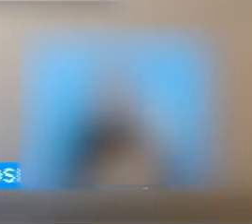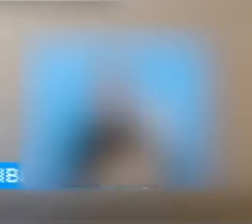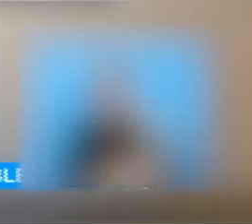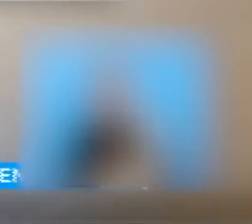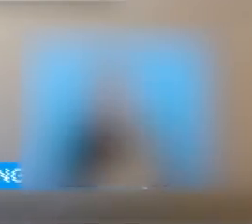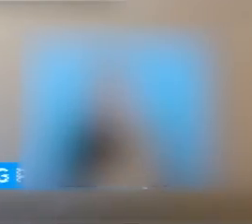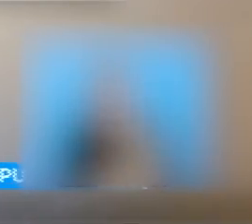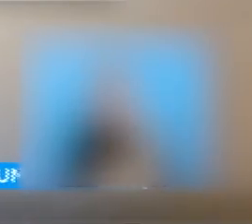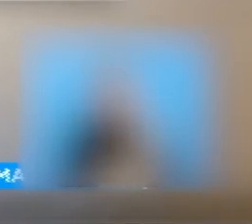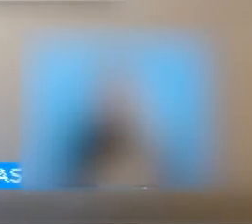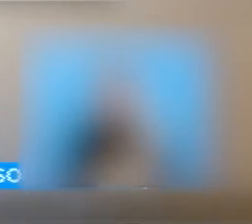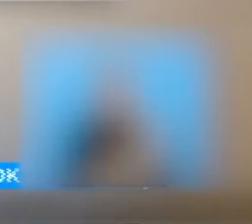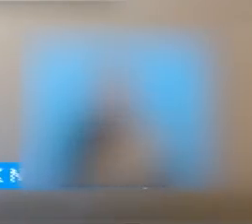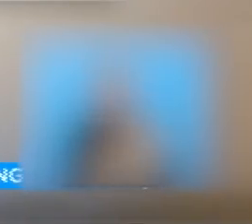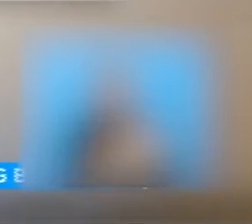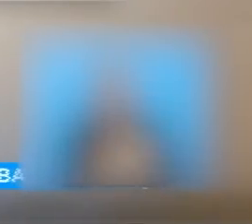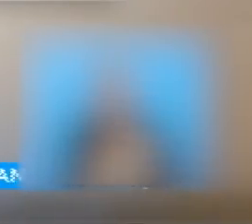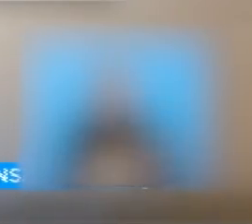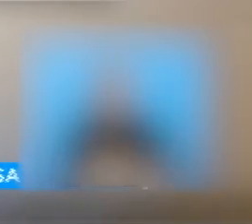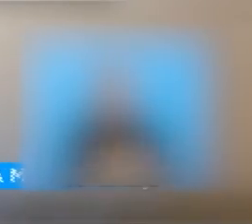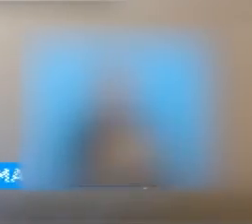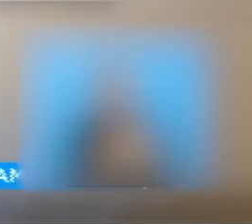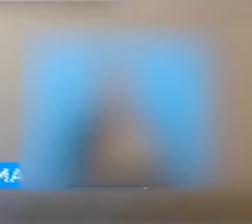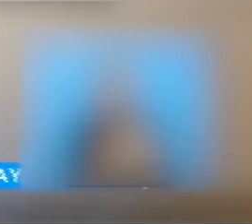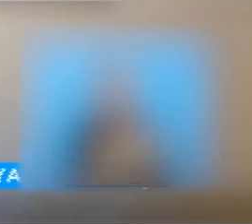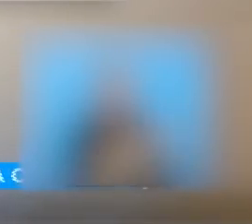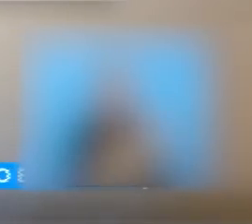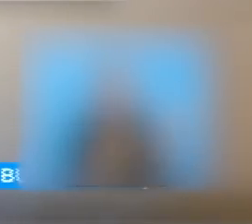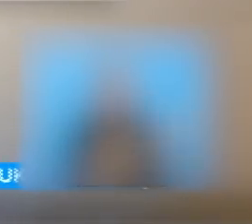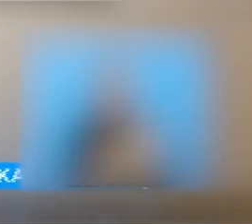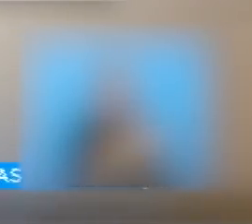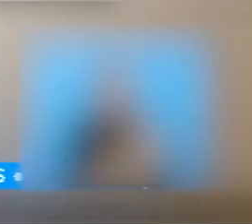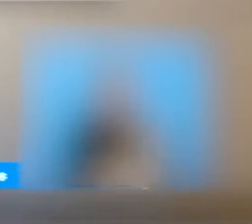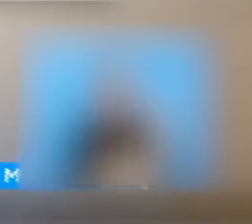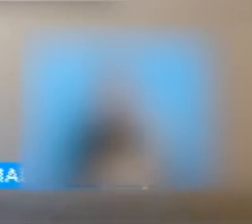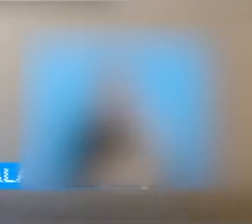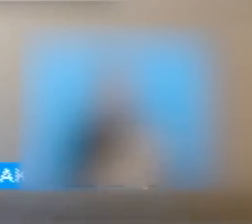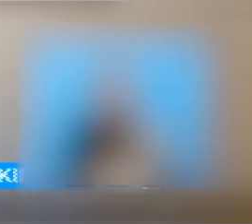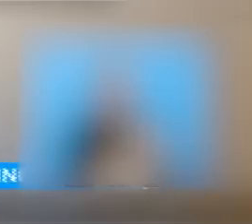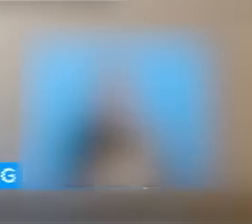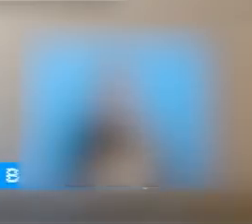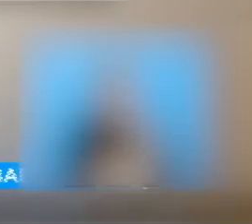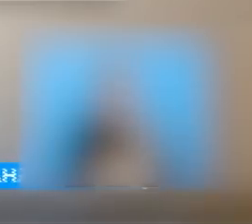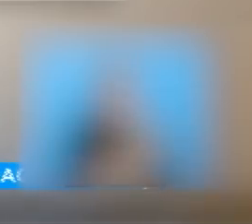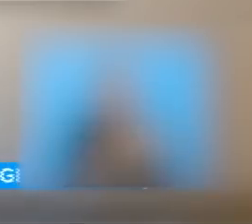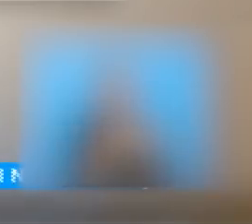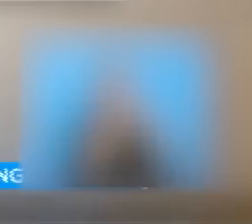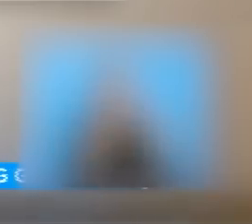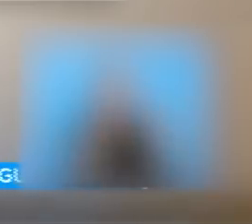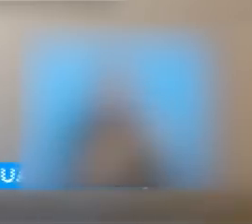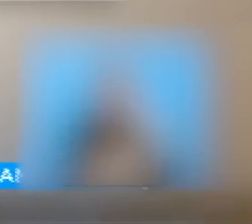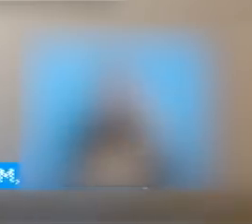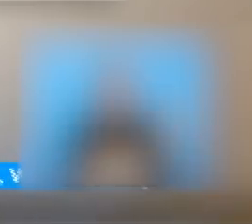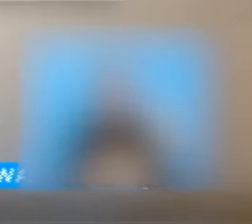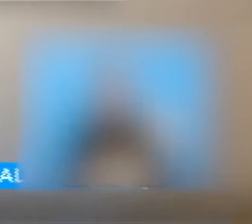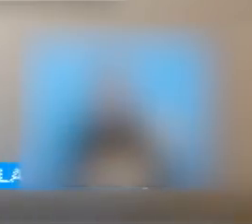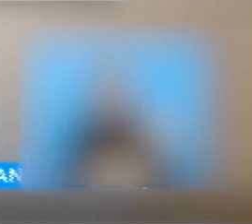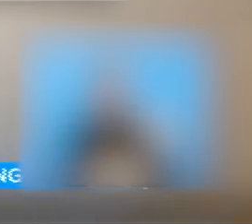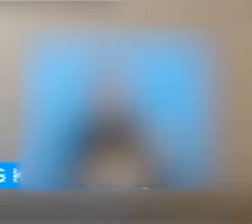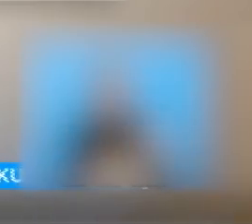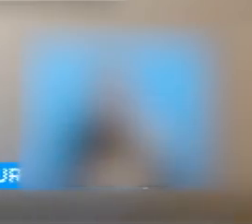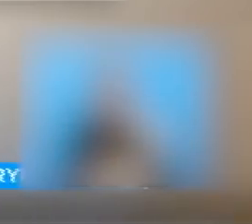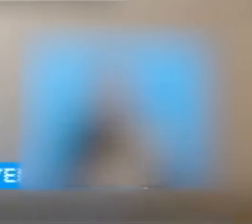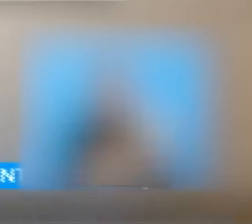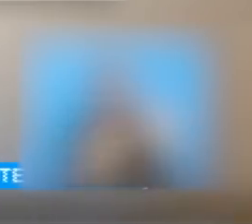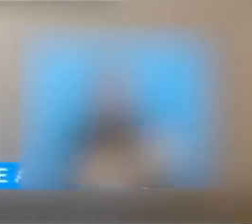paghiling umano ng Philippine Embassy sa labor recruitment offices na alisin ang mga domestic helper mula sa bahay ng kanilang mga amo sa pagsasabing natapos na